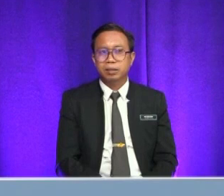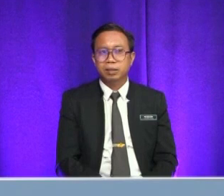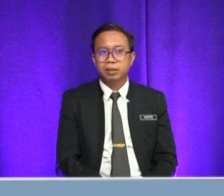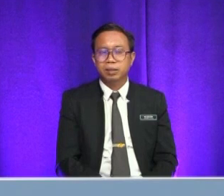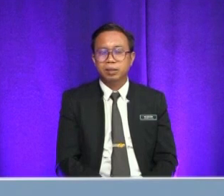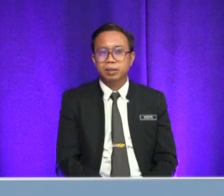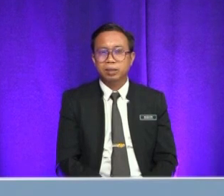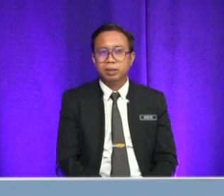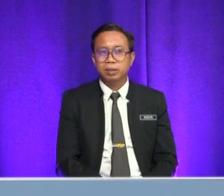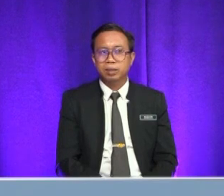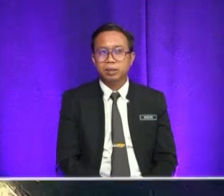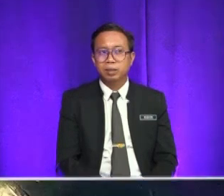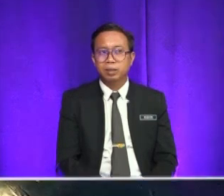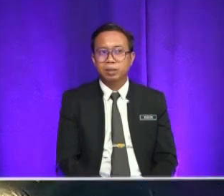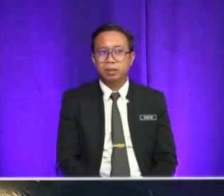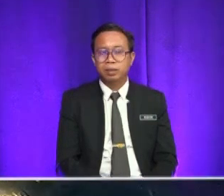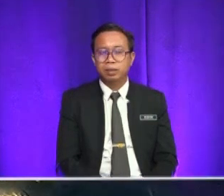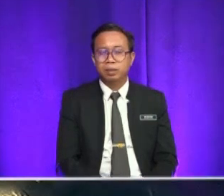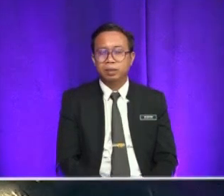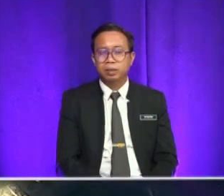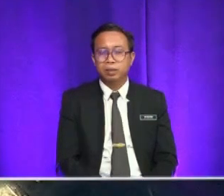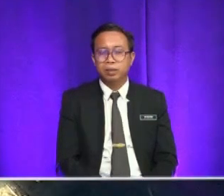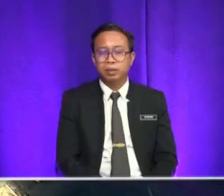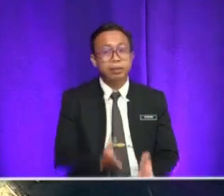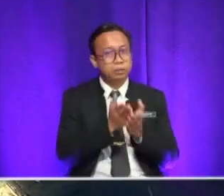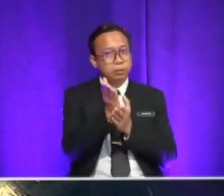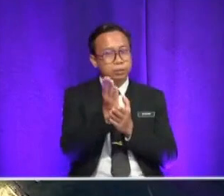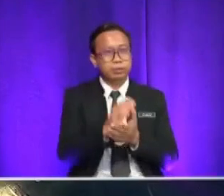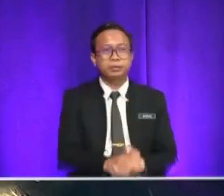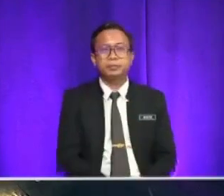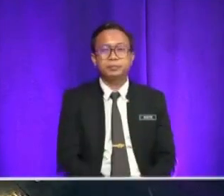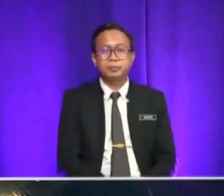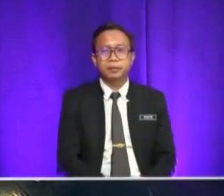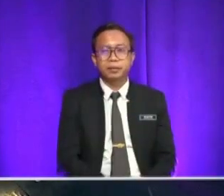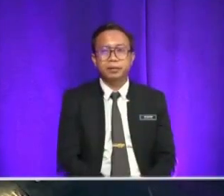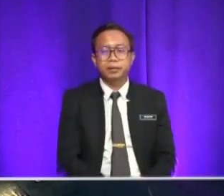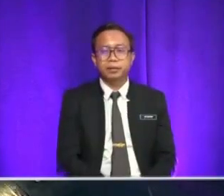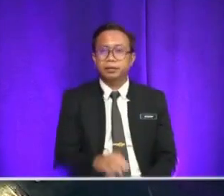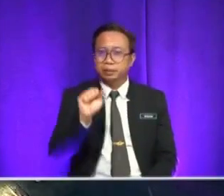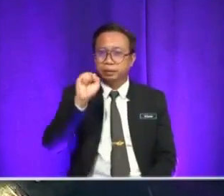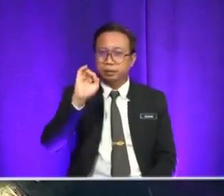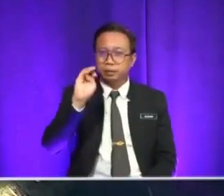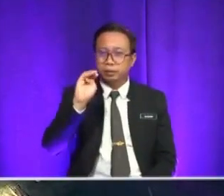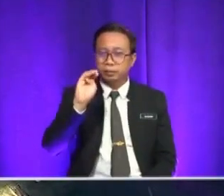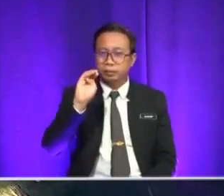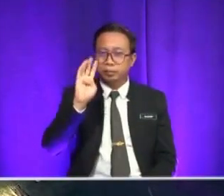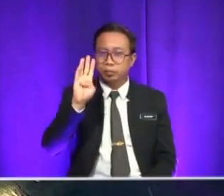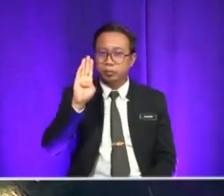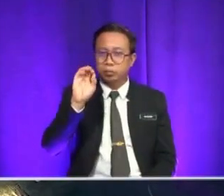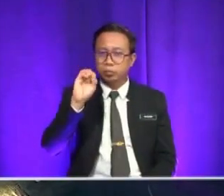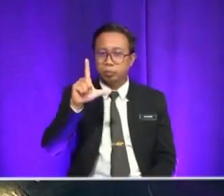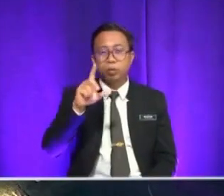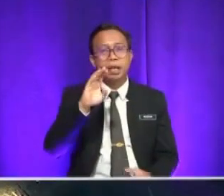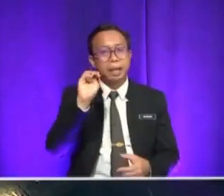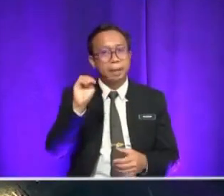sebenarnya cikgu saya nak trick diorang kan. Okey, seterusnya. Simbol yang kedua, M. Ada